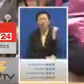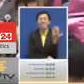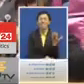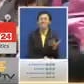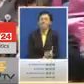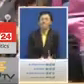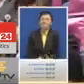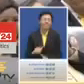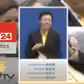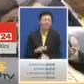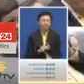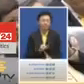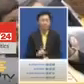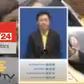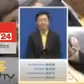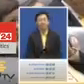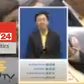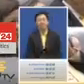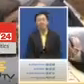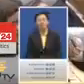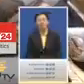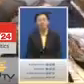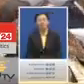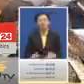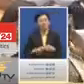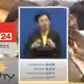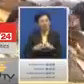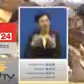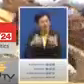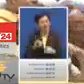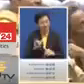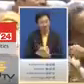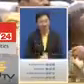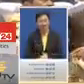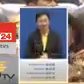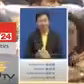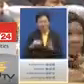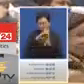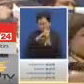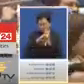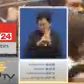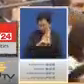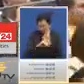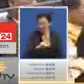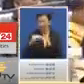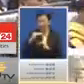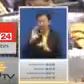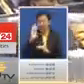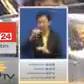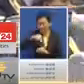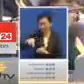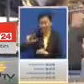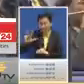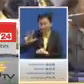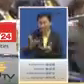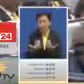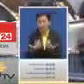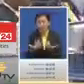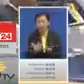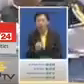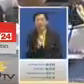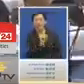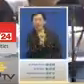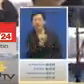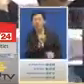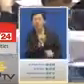ครับเรื่องนี้ไม่จบเรื่องล็อกสเปคนี่ก็จะต้องเจอกันอีกทีเมื่ออภิปราย